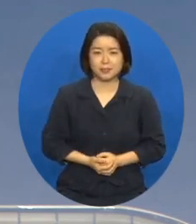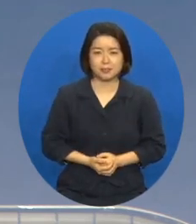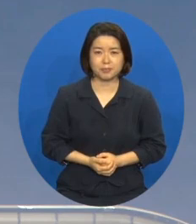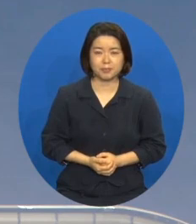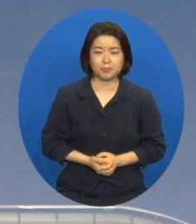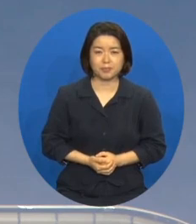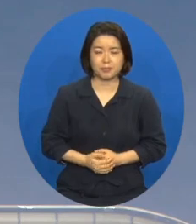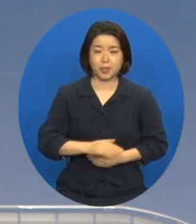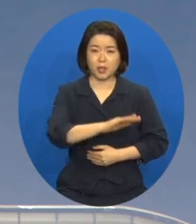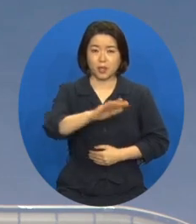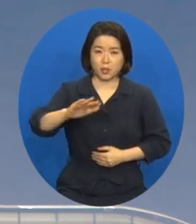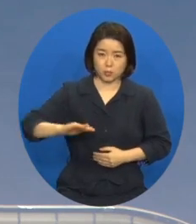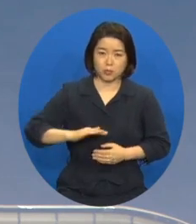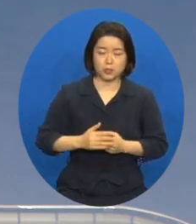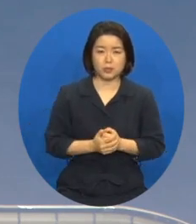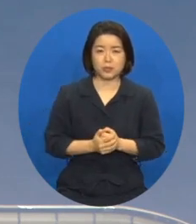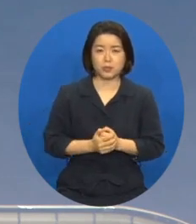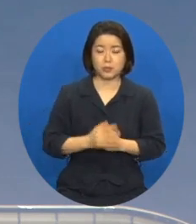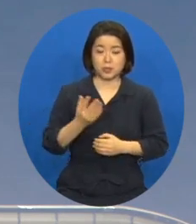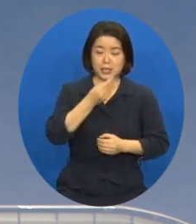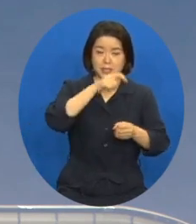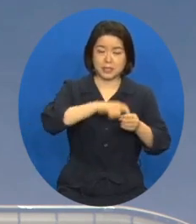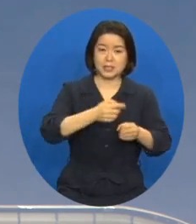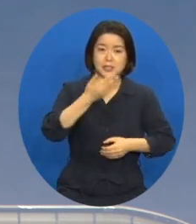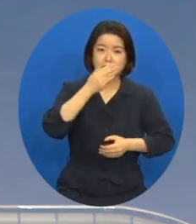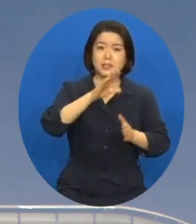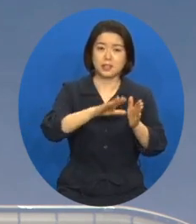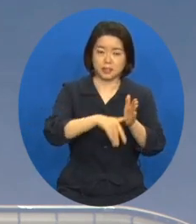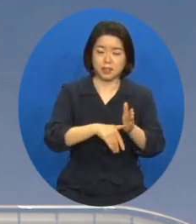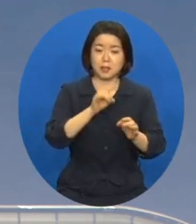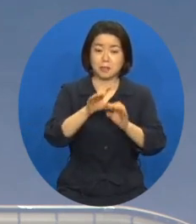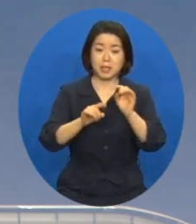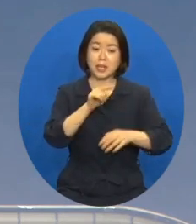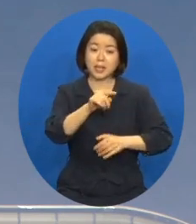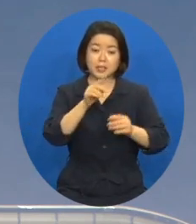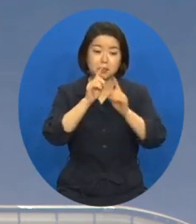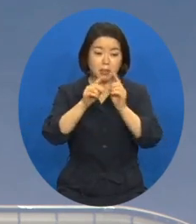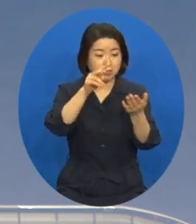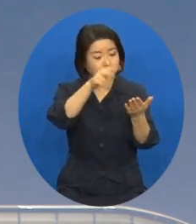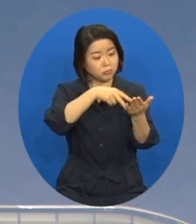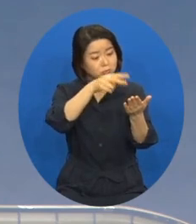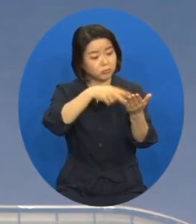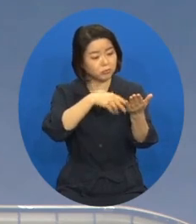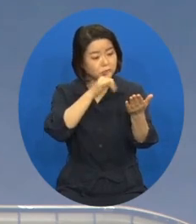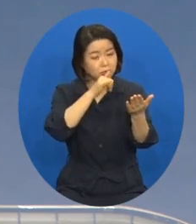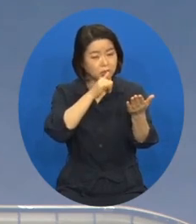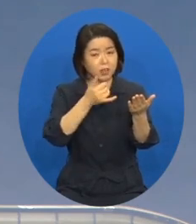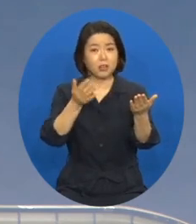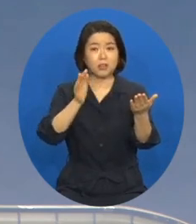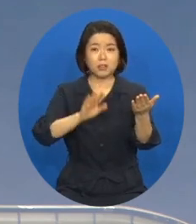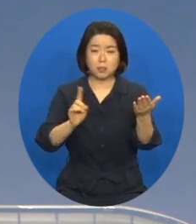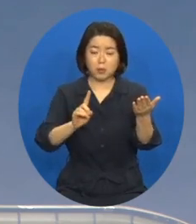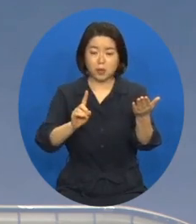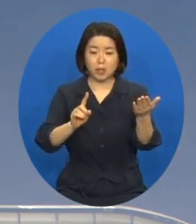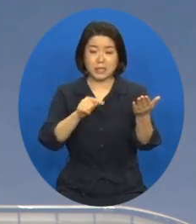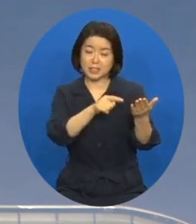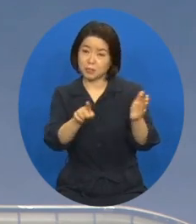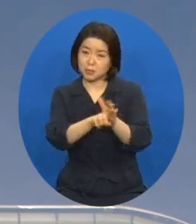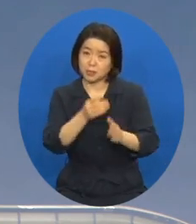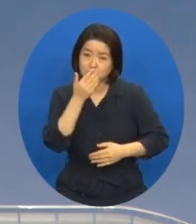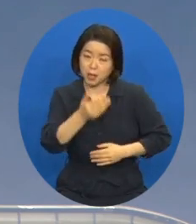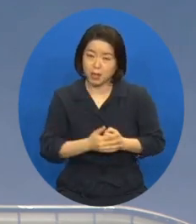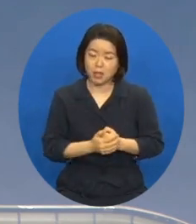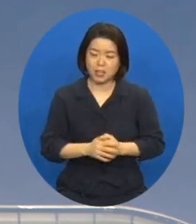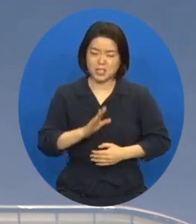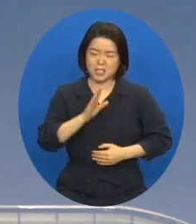시간입니다. 우리도 성찬식 때마다 이 말씀을 읽습니다. 그런데 문제는 믿는 거예요.